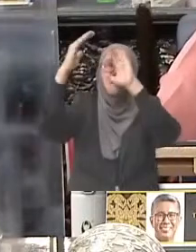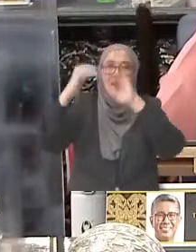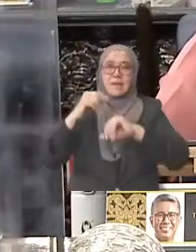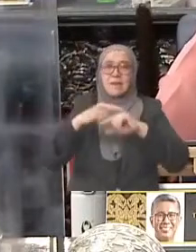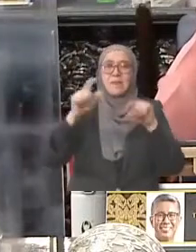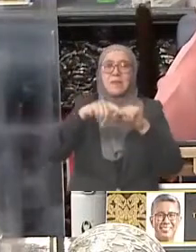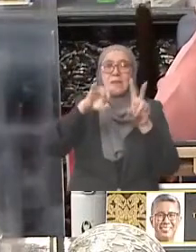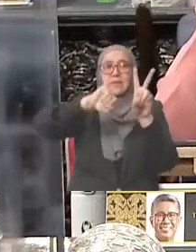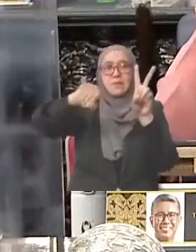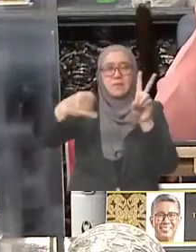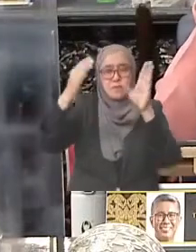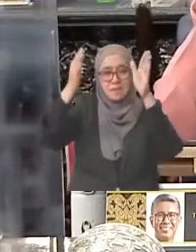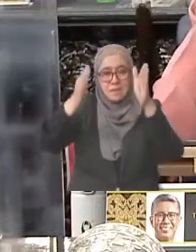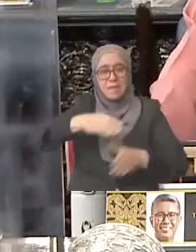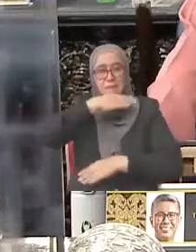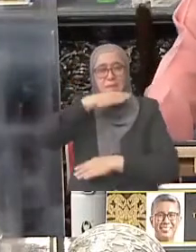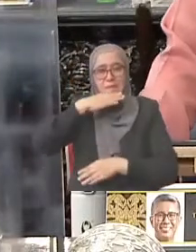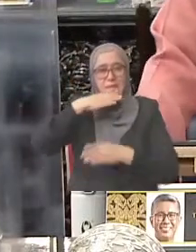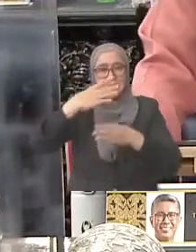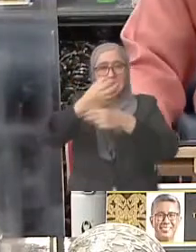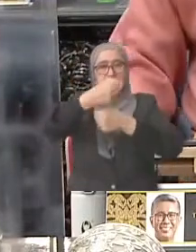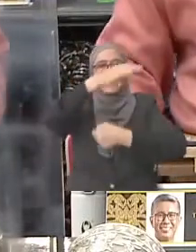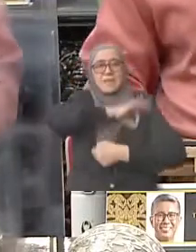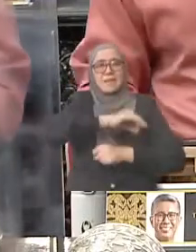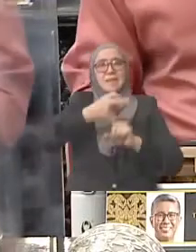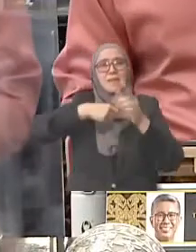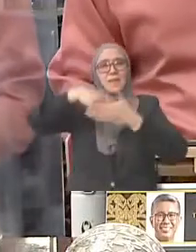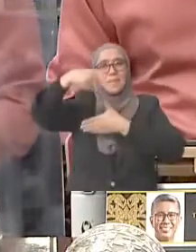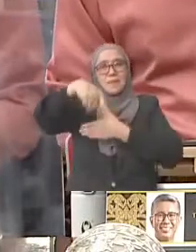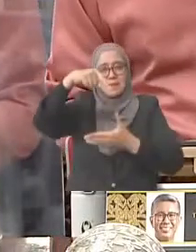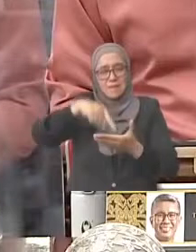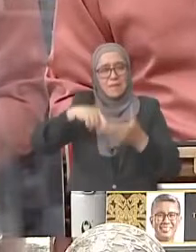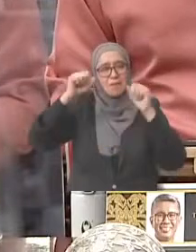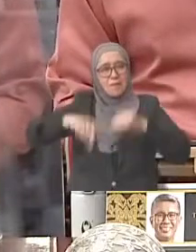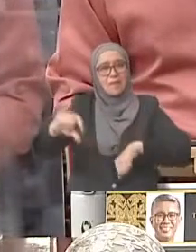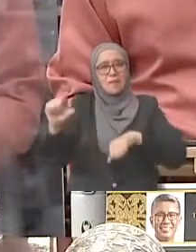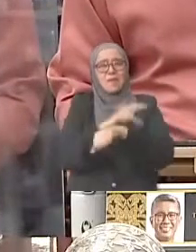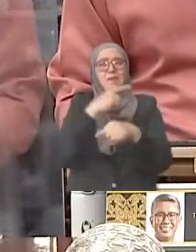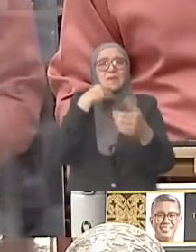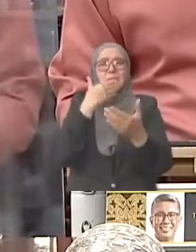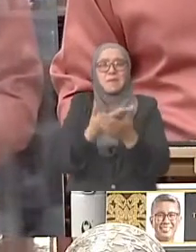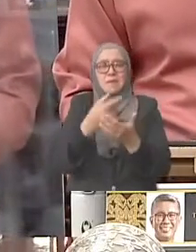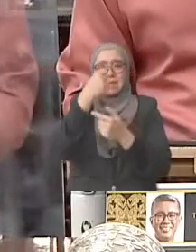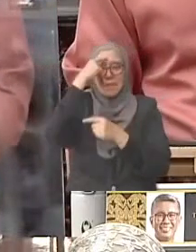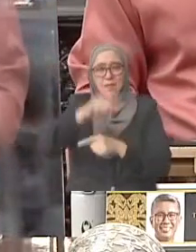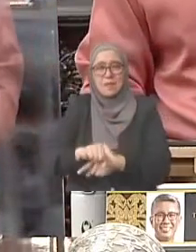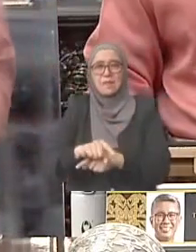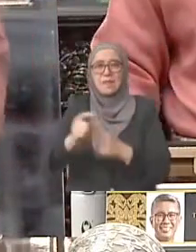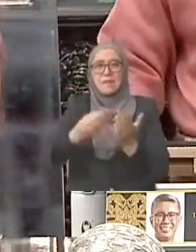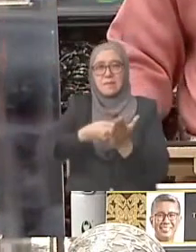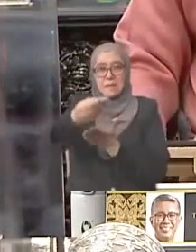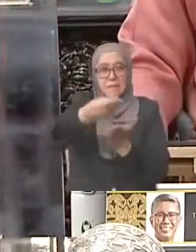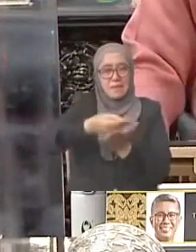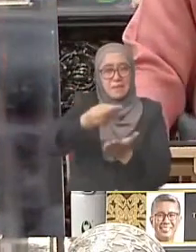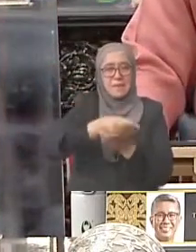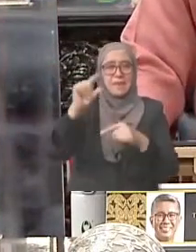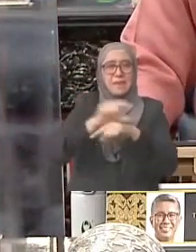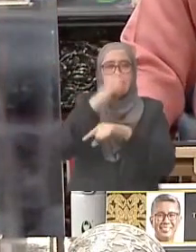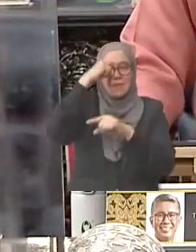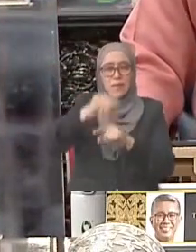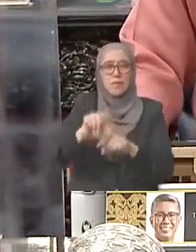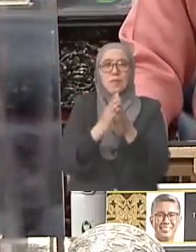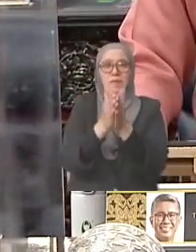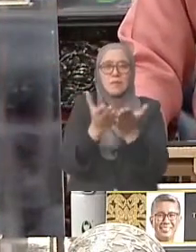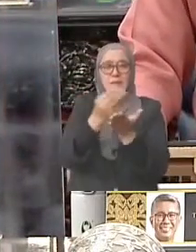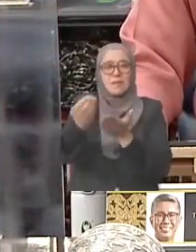yang menerima manfaat dari program ini dapat menggunakan sebaiknya lalui pembelian berguna seperti buku dan kelengkapan